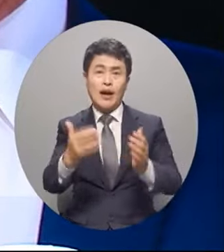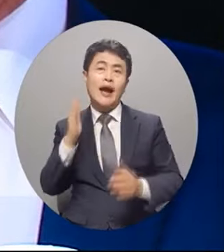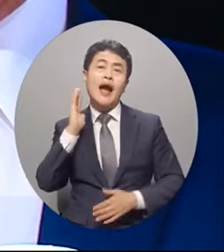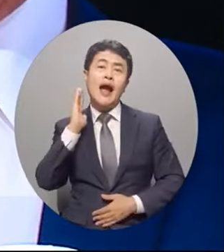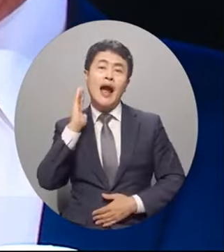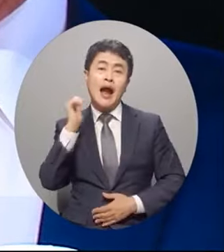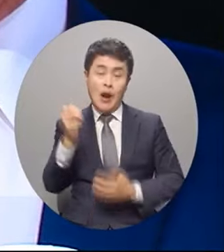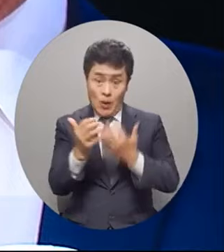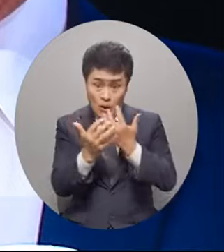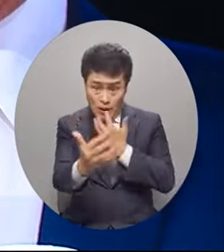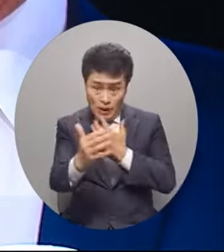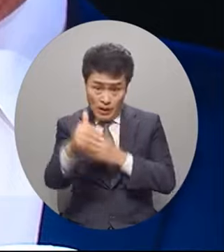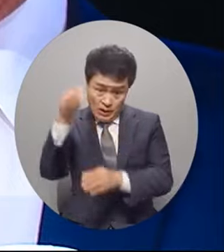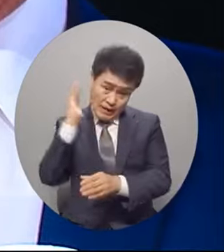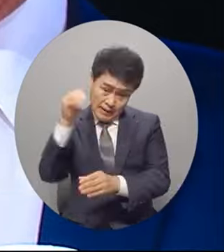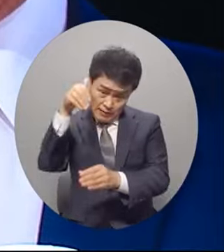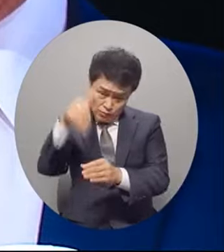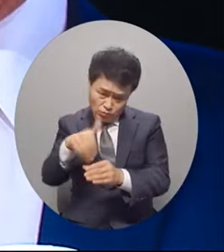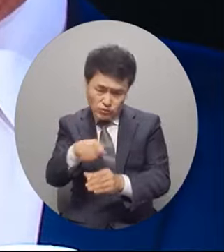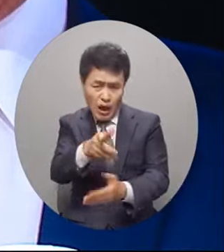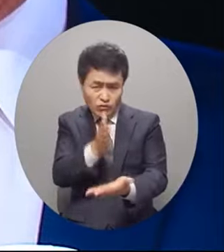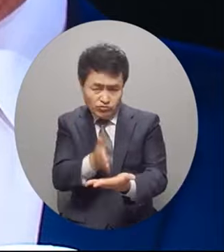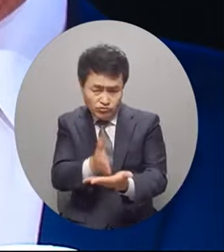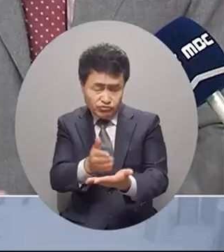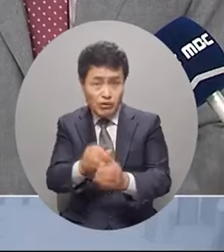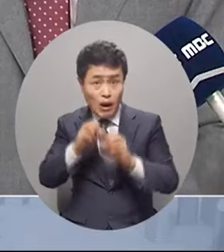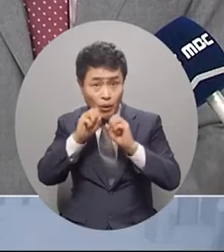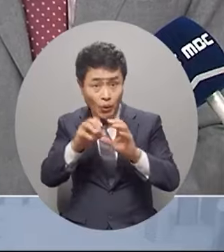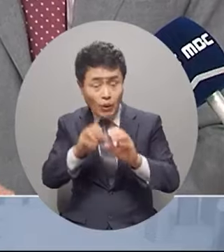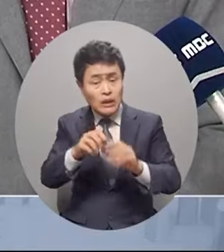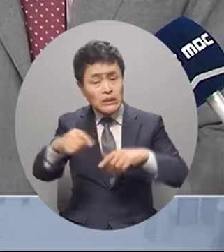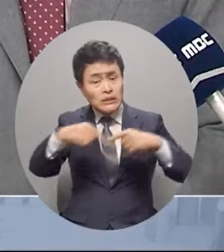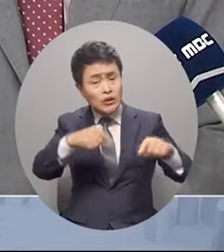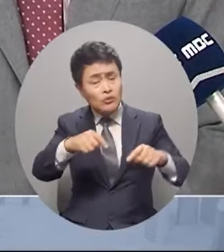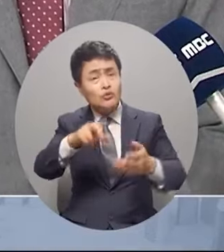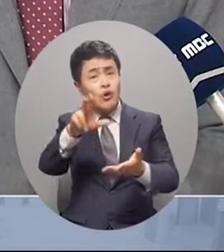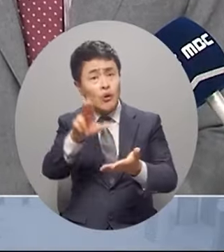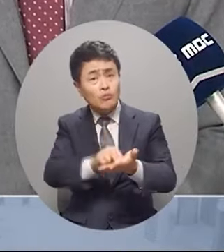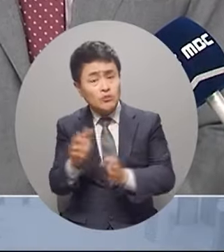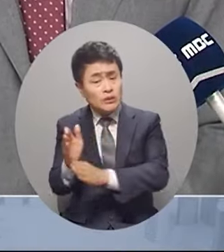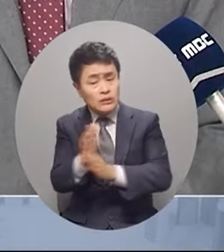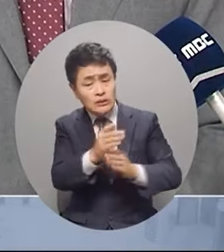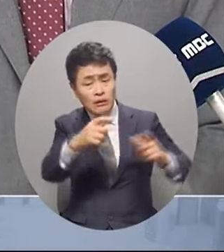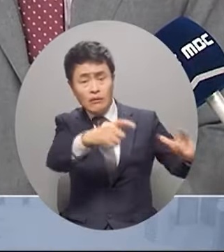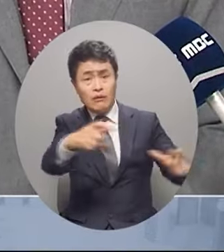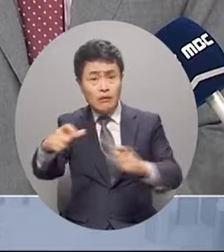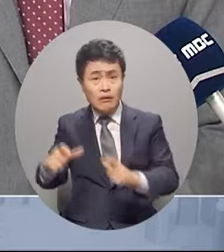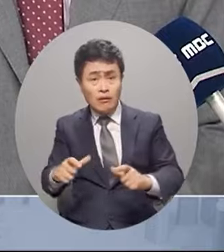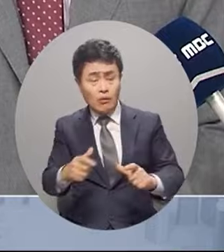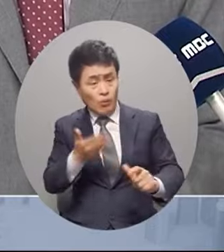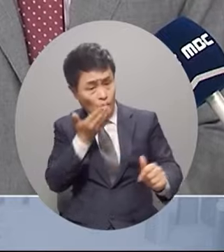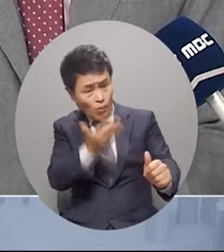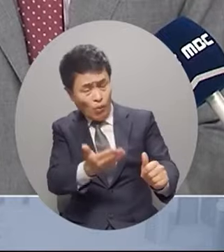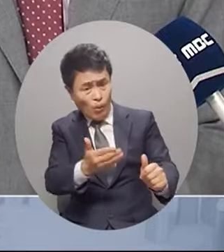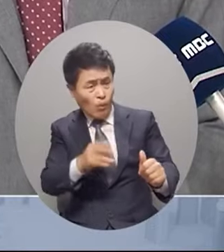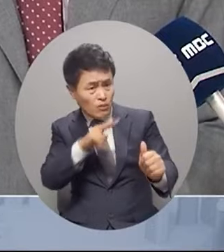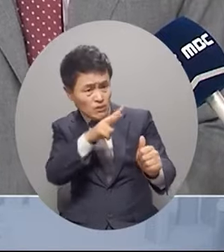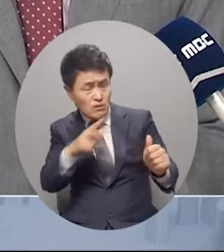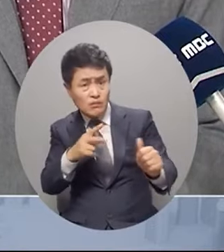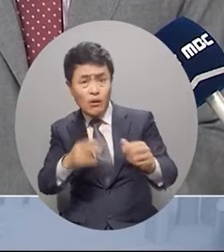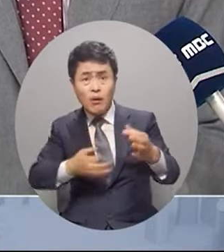내내 이 주장을 끌고 갈 겁니다 이런 정치적 논쟁과 별개로 진영을 떠나서 상대를 향해 증오를